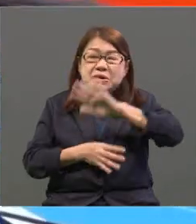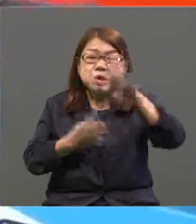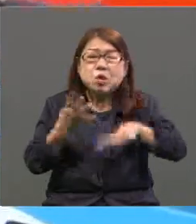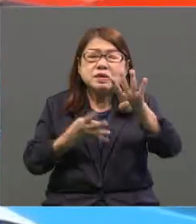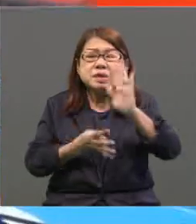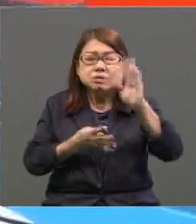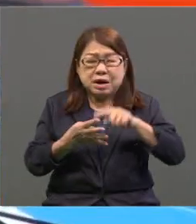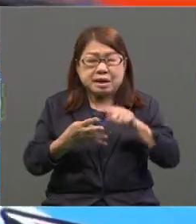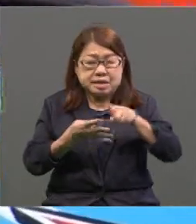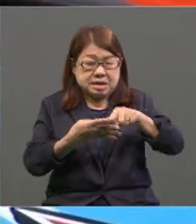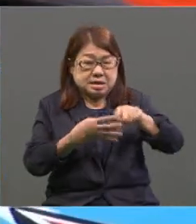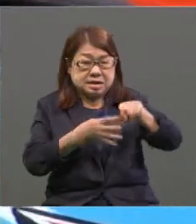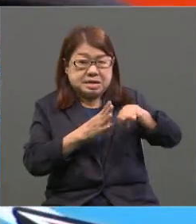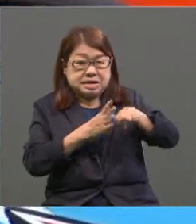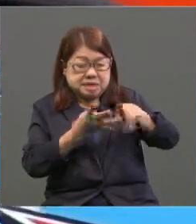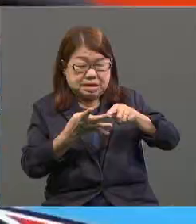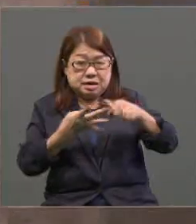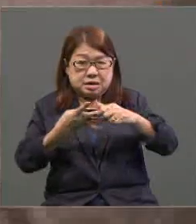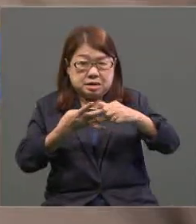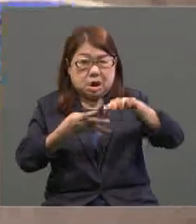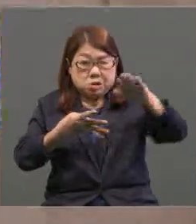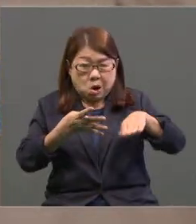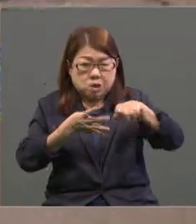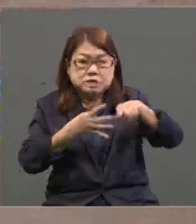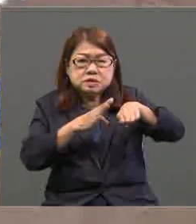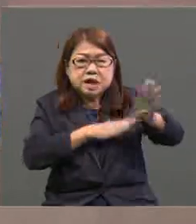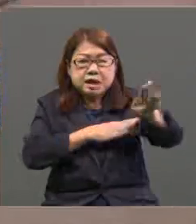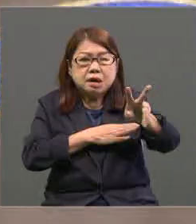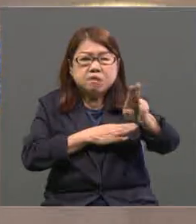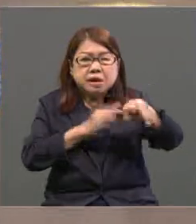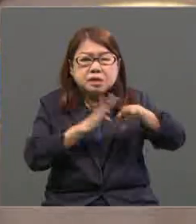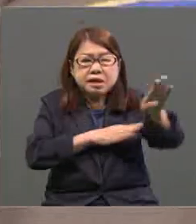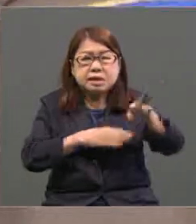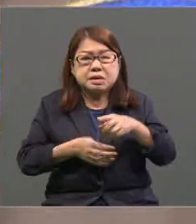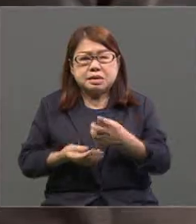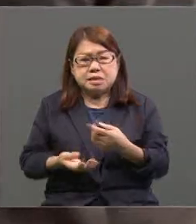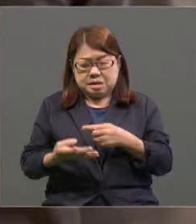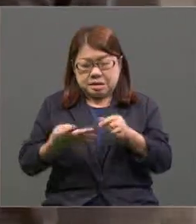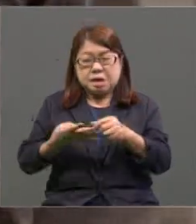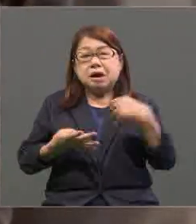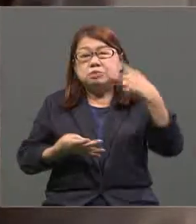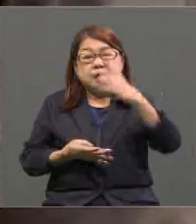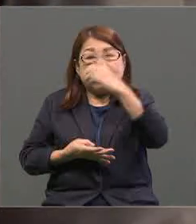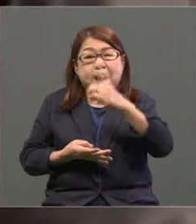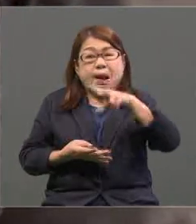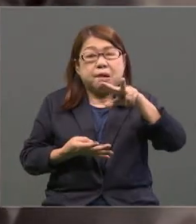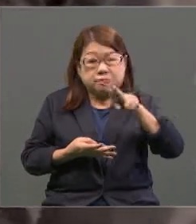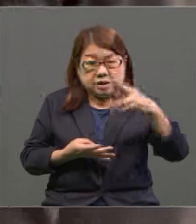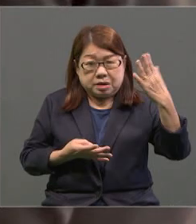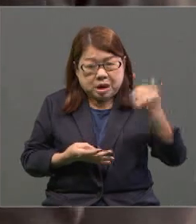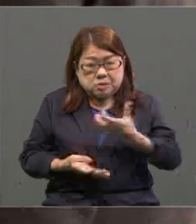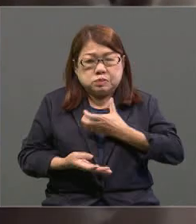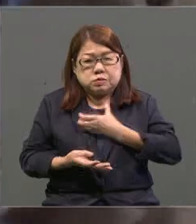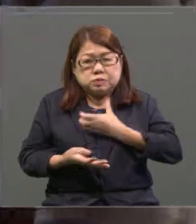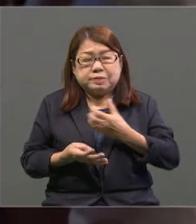กับแฟนสาวที่ว่ากำลังจะแต่งงานแล้วทำให้คุณดิวเออกมาเปิดเผยข้อมูลทีนี้ปิ๊กปปลาเนี่ยนะฮะคือคนสนิทของบิ๊กแล้ว